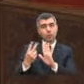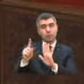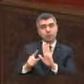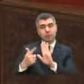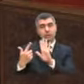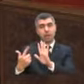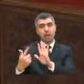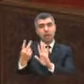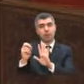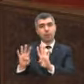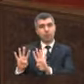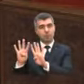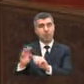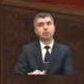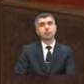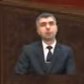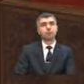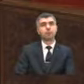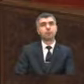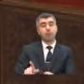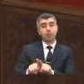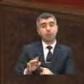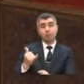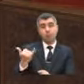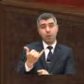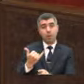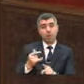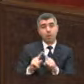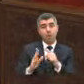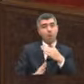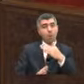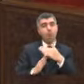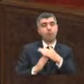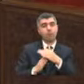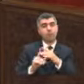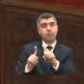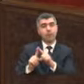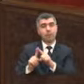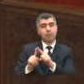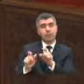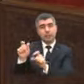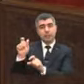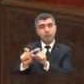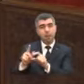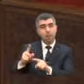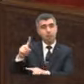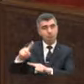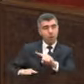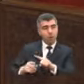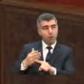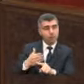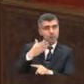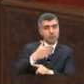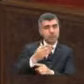29 يوليوز 2018، ومن بين الآليات الأساسية للحد من الهدر المدرسي ودعم التمدرس هو تطوير وتعميم